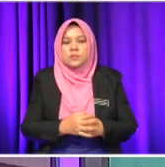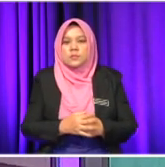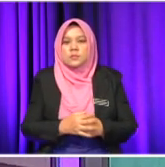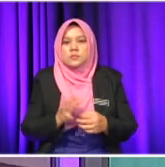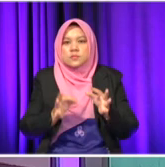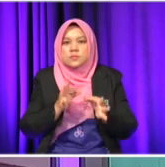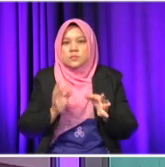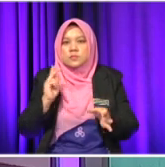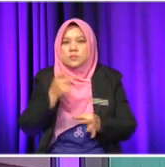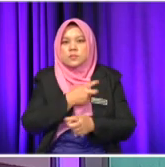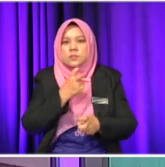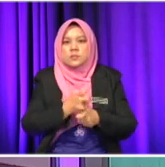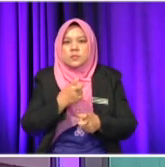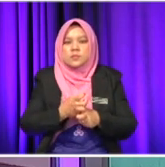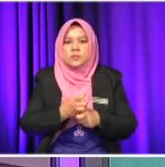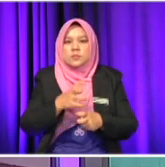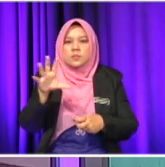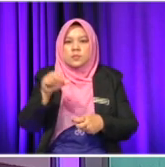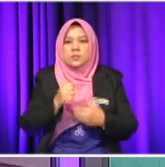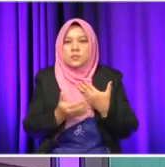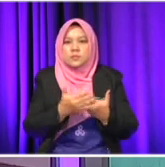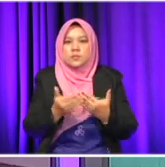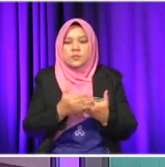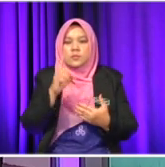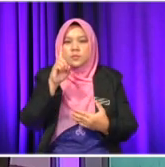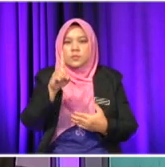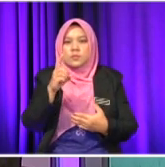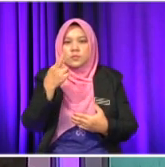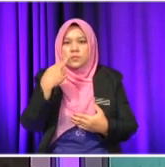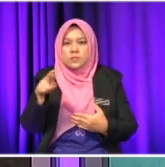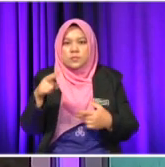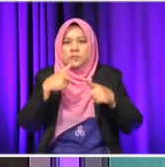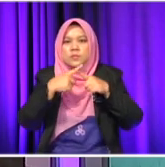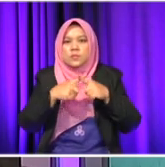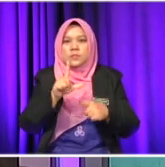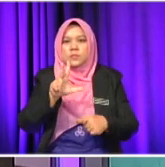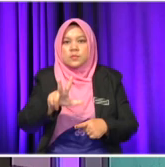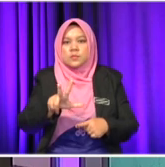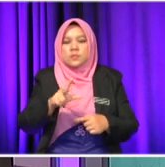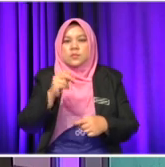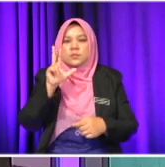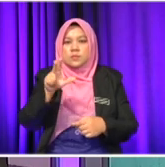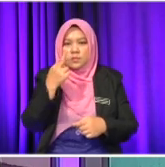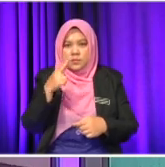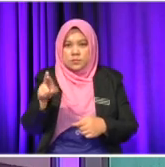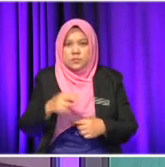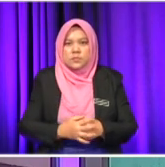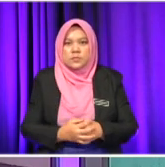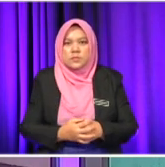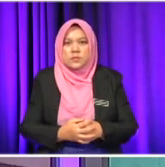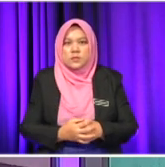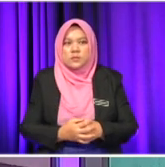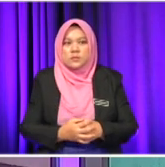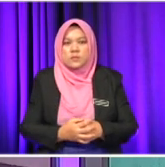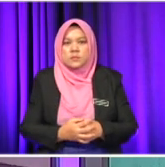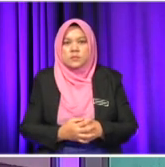kalau kita susah enggak ada pertanyaan nih kita ambil dulu yang mudah 1.000 kali dengan tiga kita dapat tiga Rp3.000 jadi macam-macam